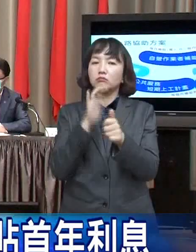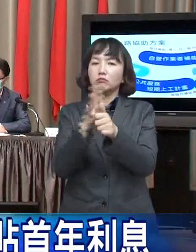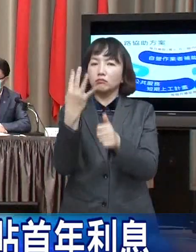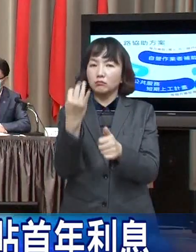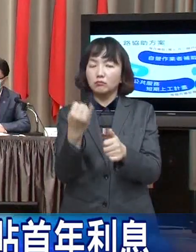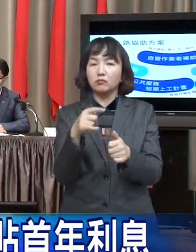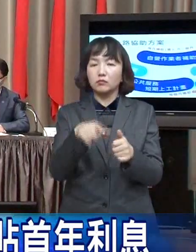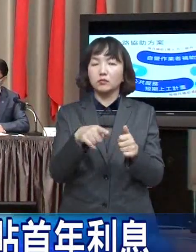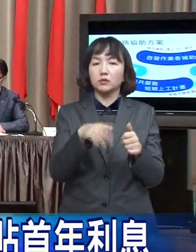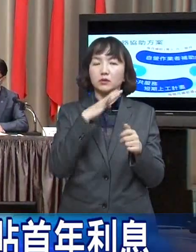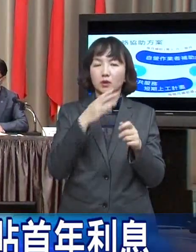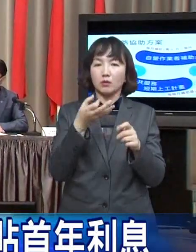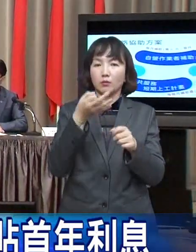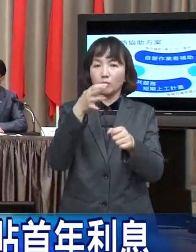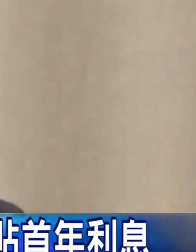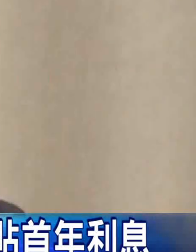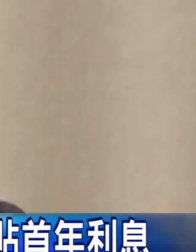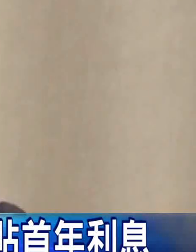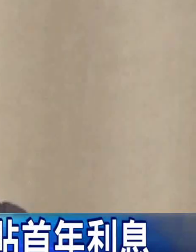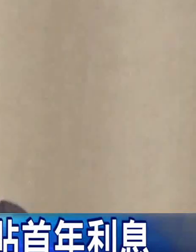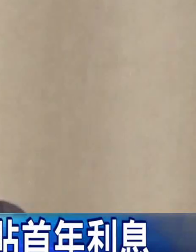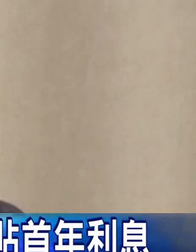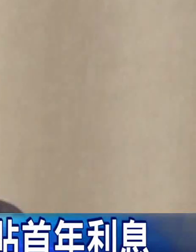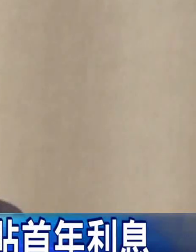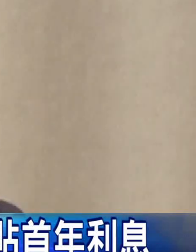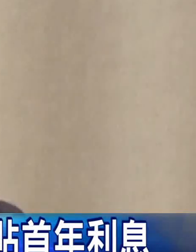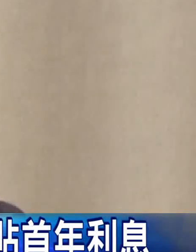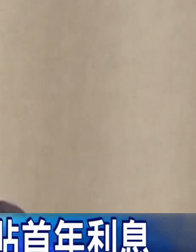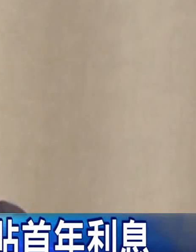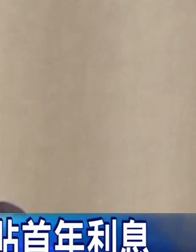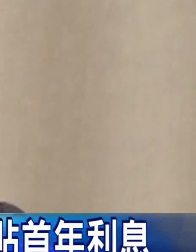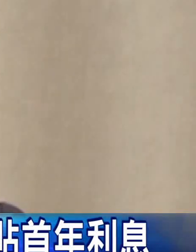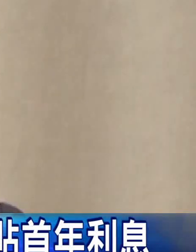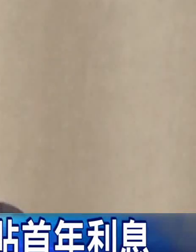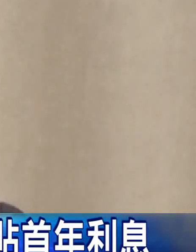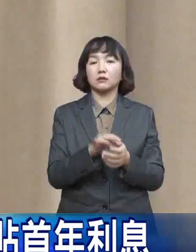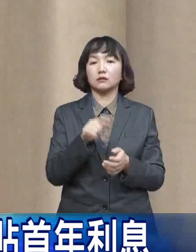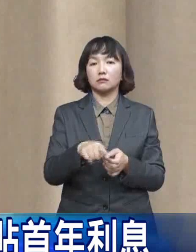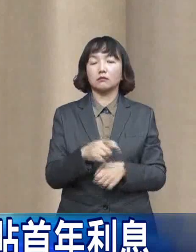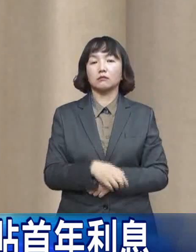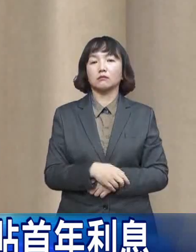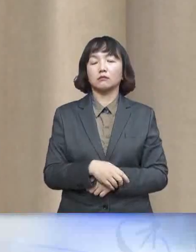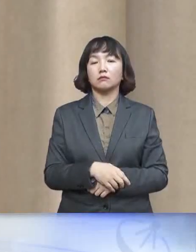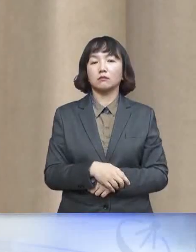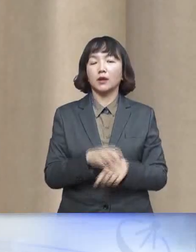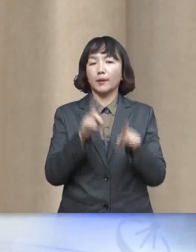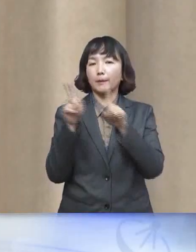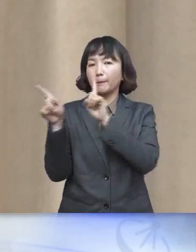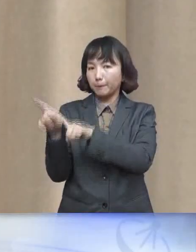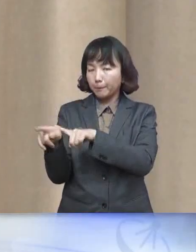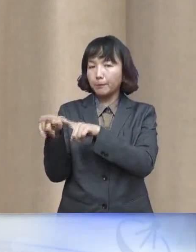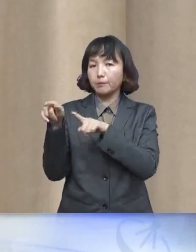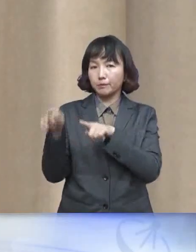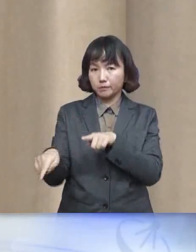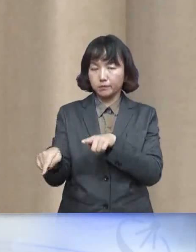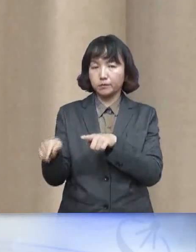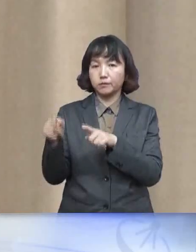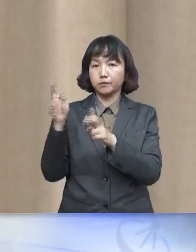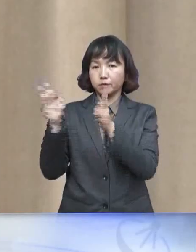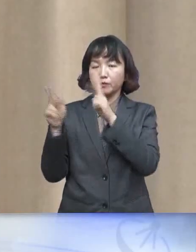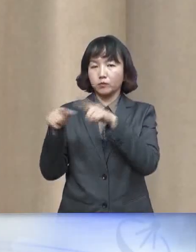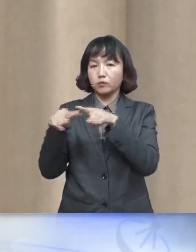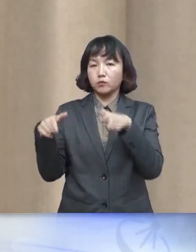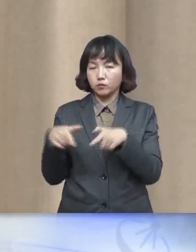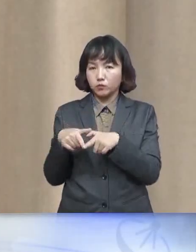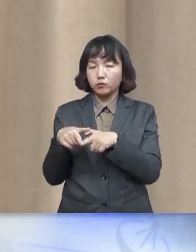太重。另外，紧接而来的5.1劳动节到底放不放？劳动部很两难。 按照疫情指挥中心的一个